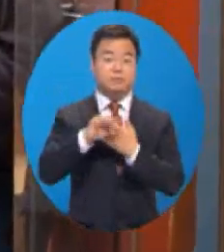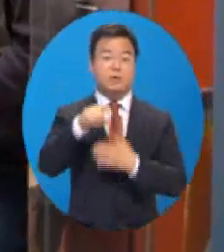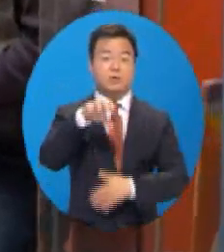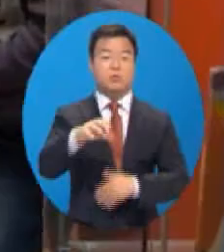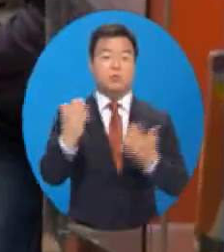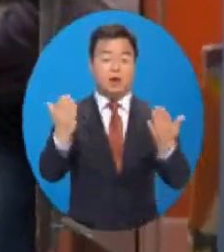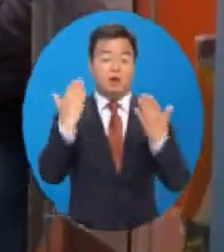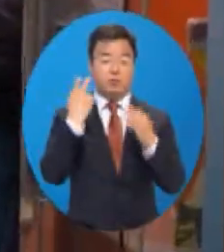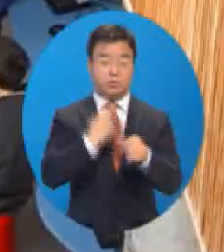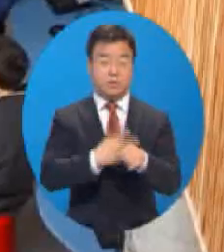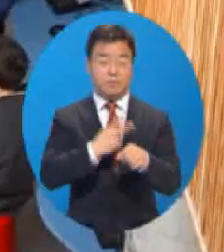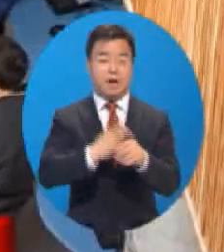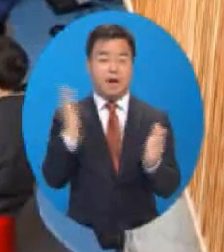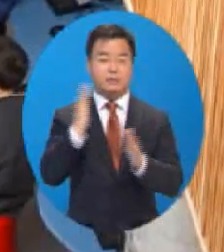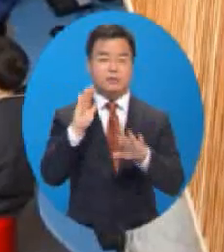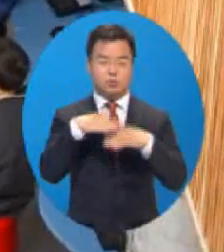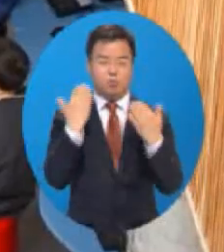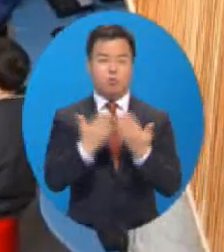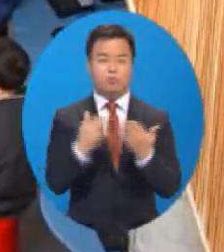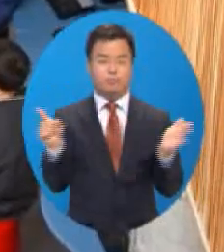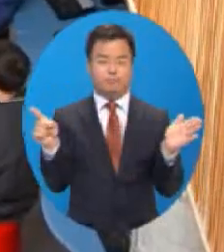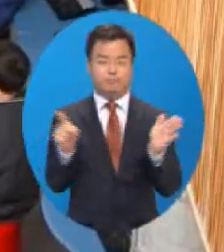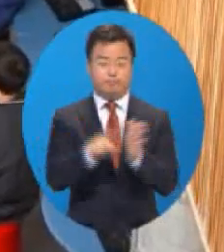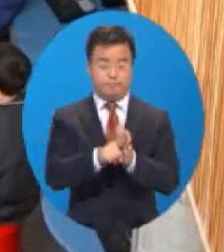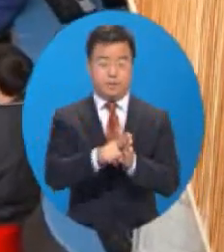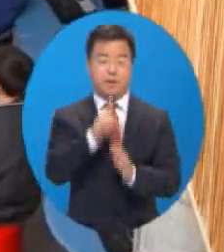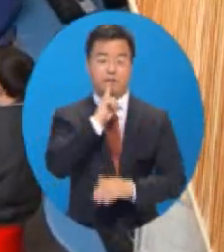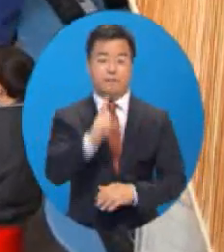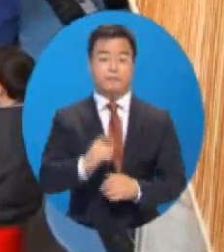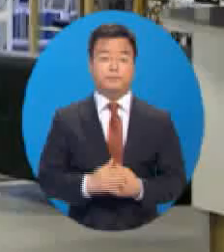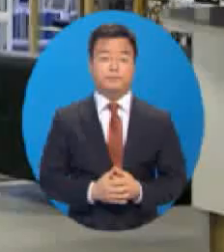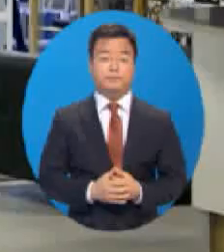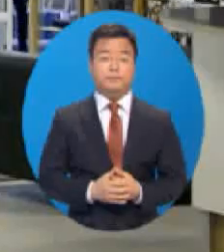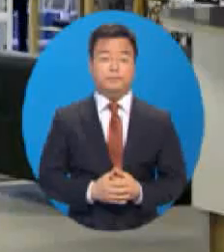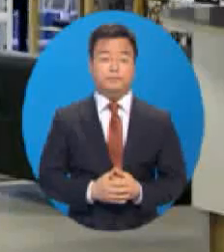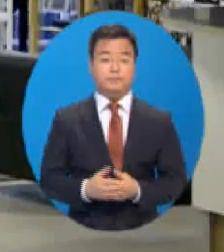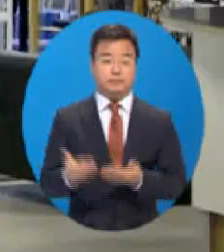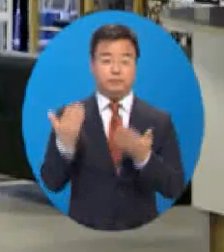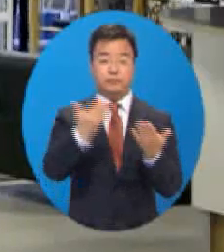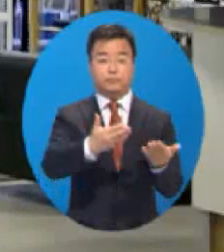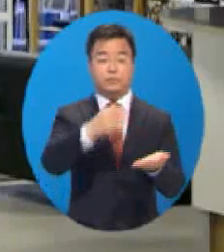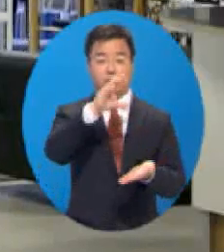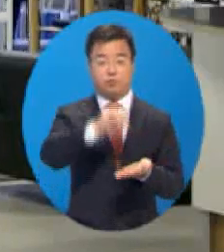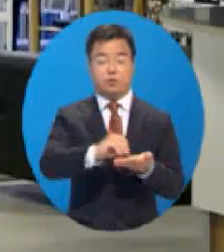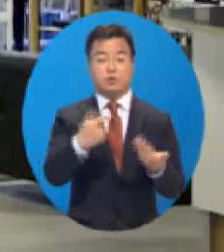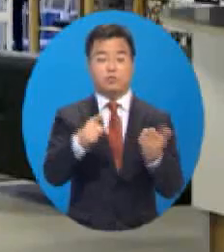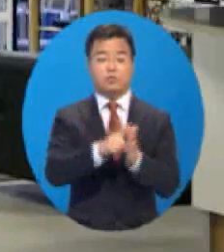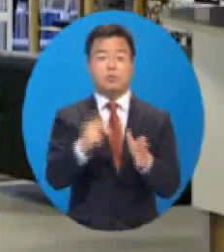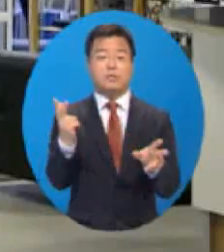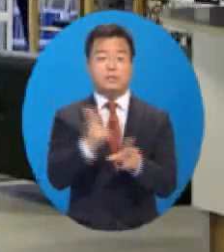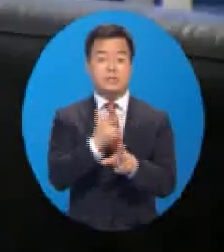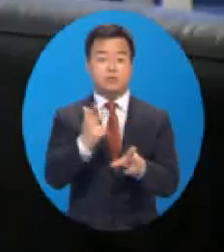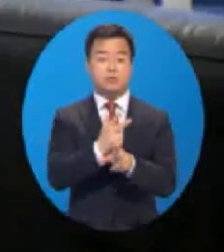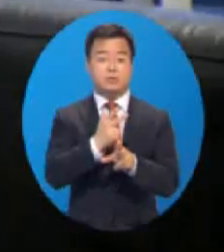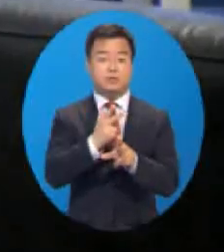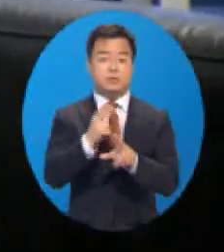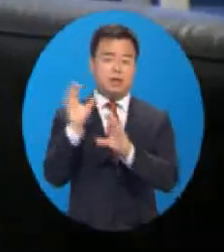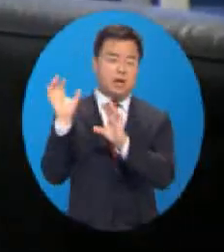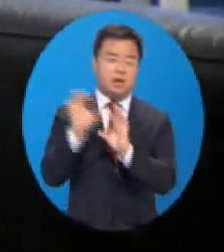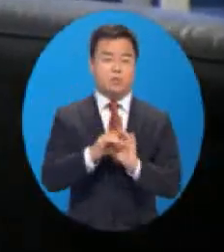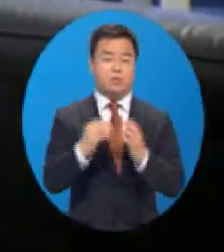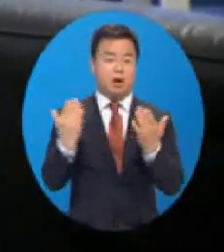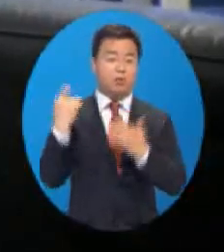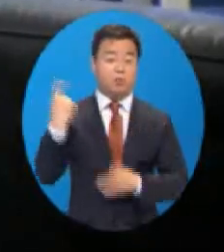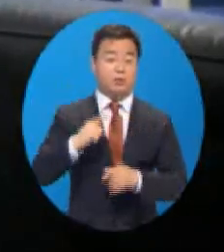선생님들은 학생들을 전격적으로 신뢰한다고 합니다. 주어진 과제를 위해 일주일씩이나 등교를 하지 않을